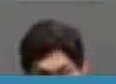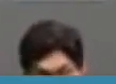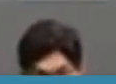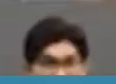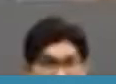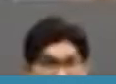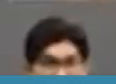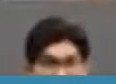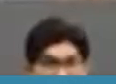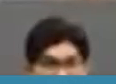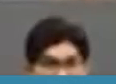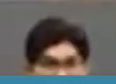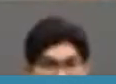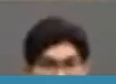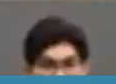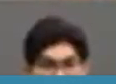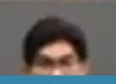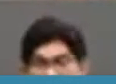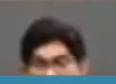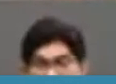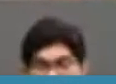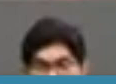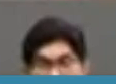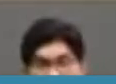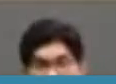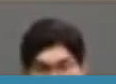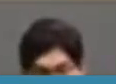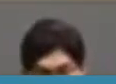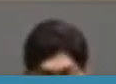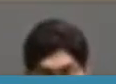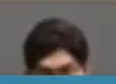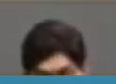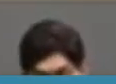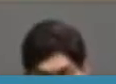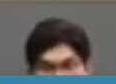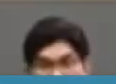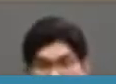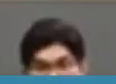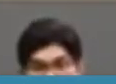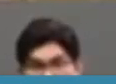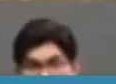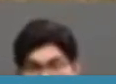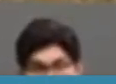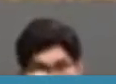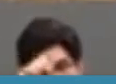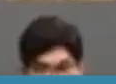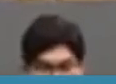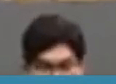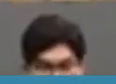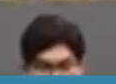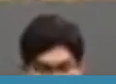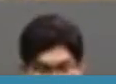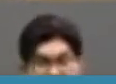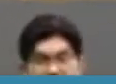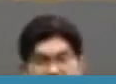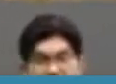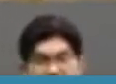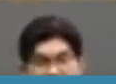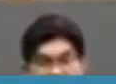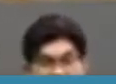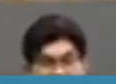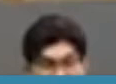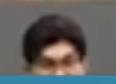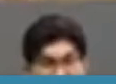ดหรือการแสดงประกอบอาจหมิ่นเหม่เข้าข่ายการจัดรื่นเริงจึงควรหลีกเลี่ยงด้านนางสาวทิพานันท์สิริช